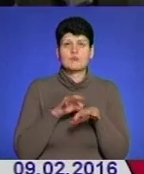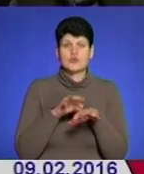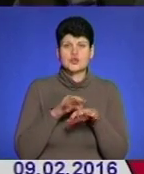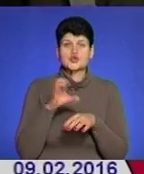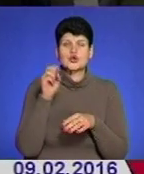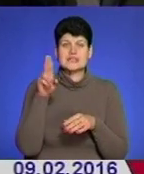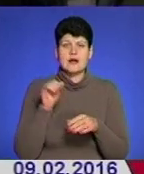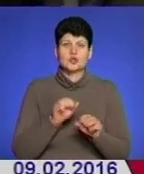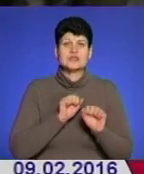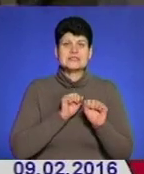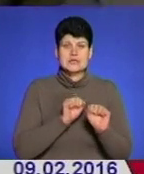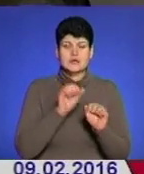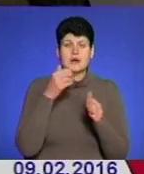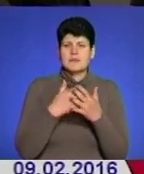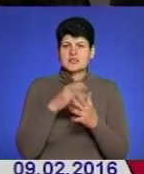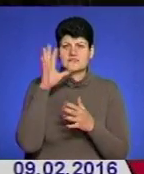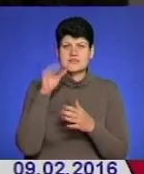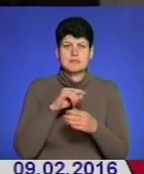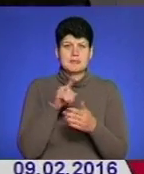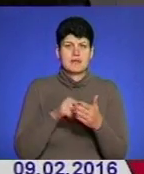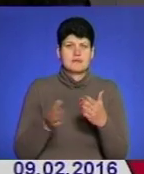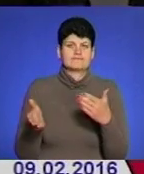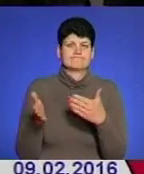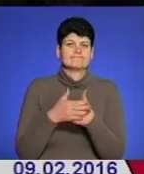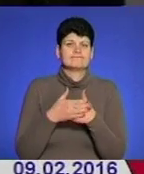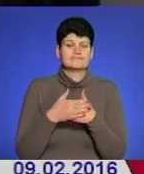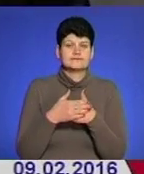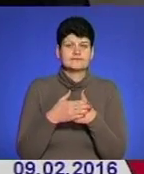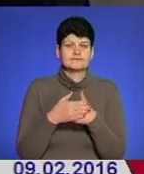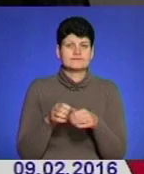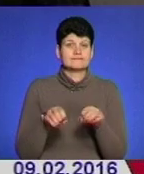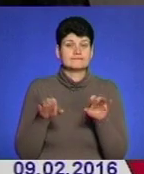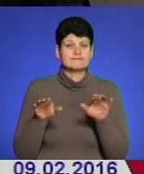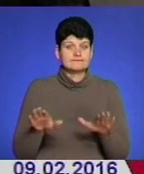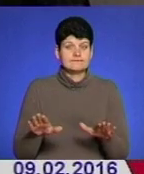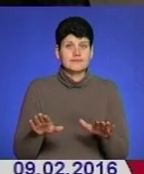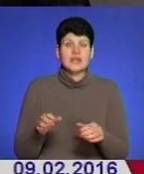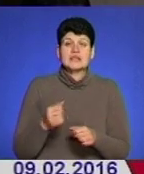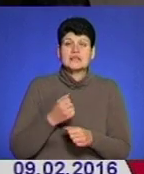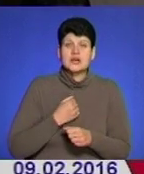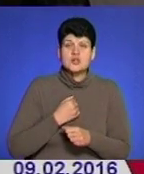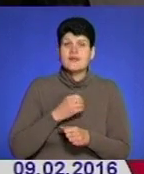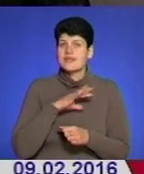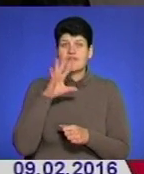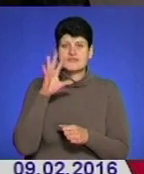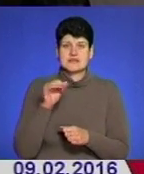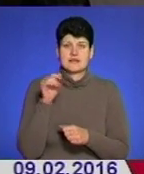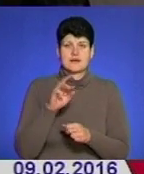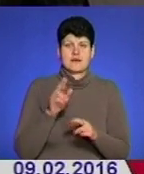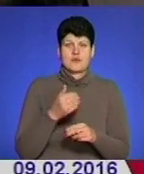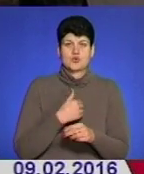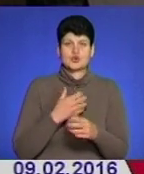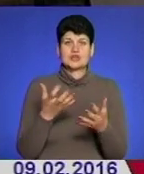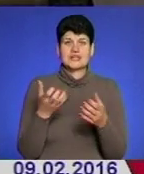соціальному захисту, тобто майже всі питання закриті. Ну, на жаль, не все так, як хочеться, тому що